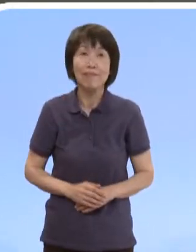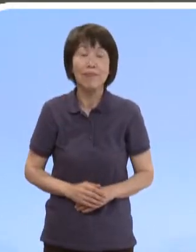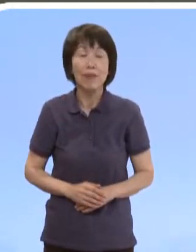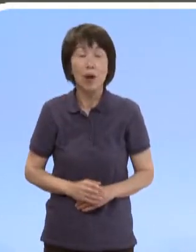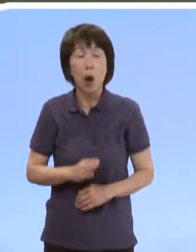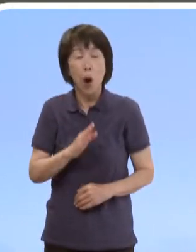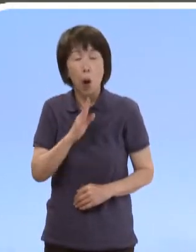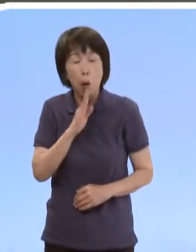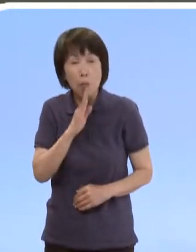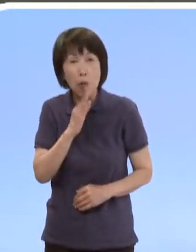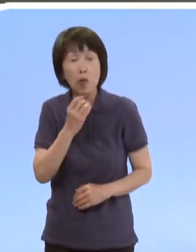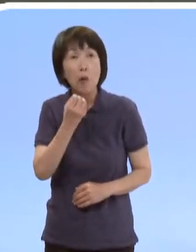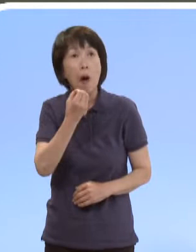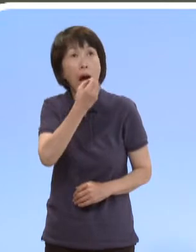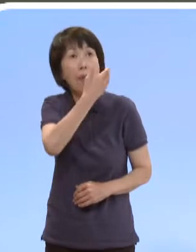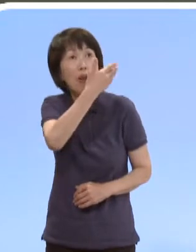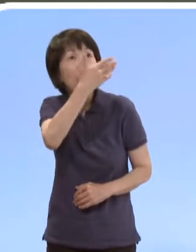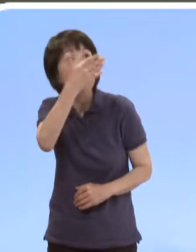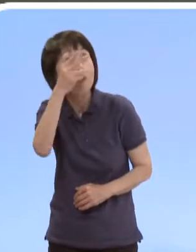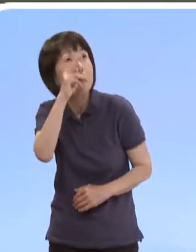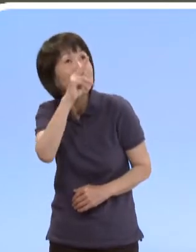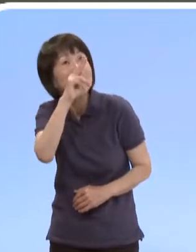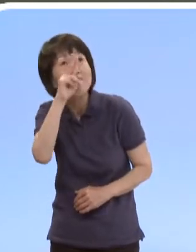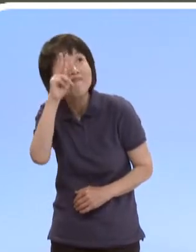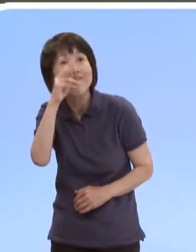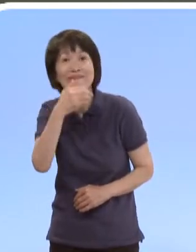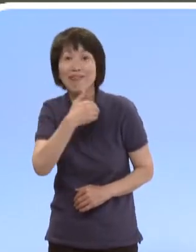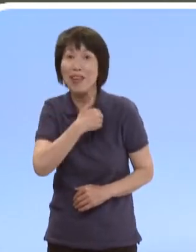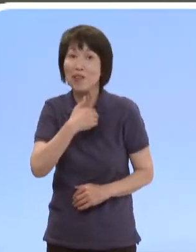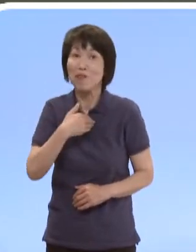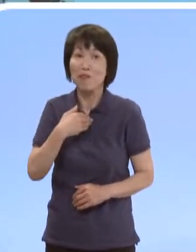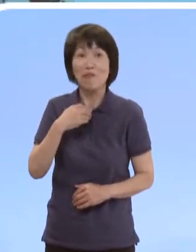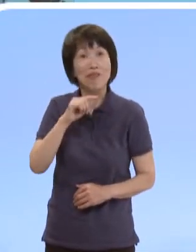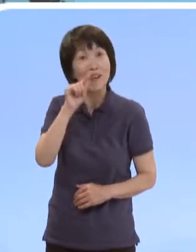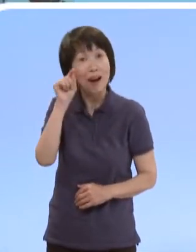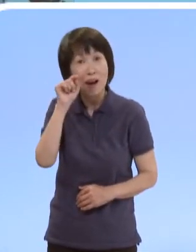綺麗な本物の天の川も見られるかも。